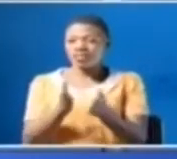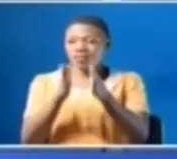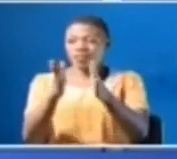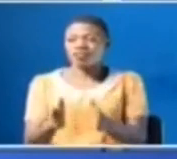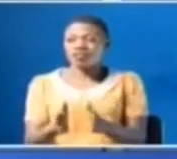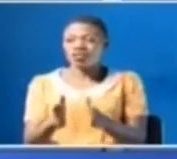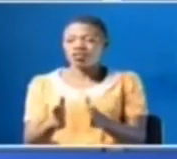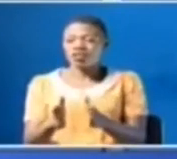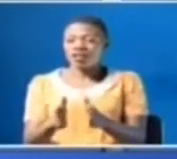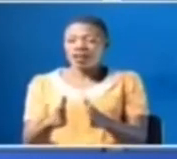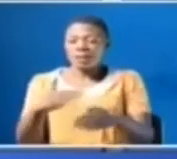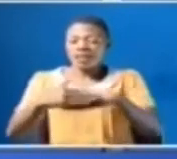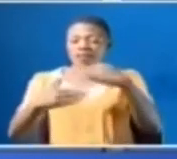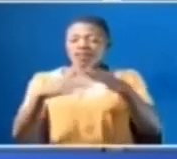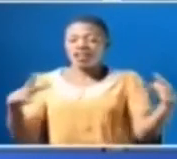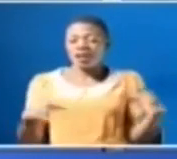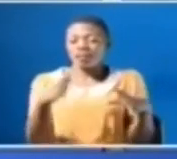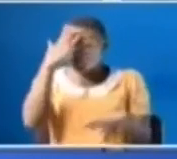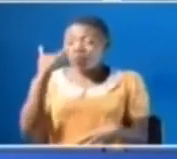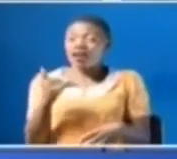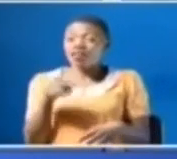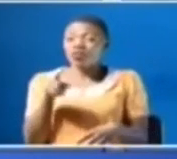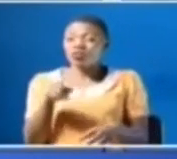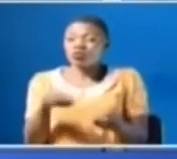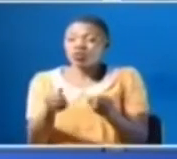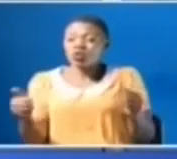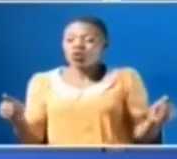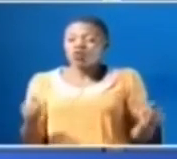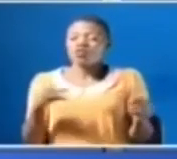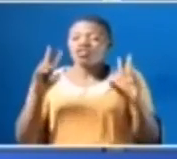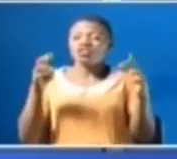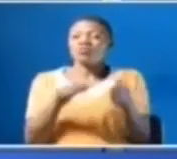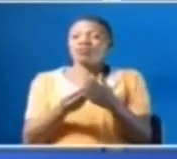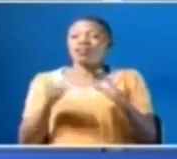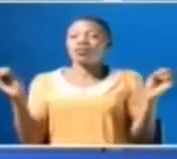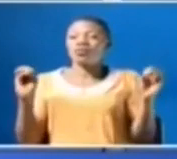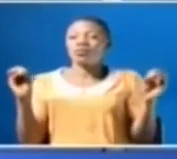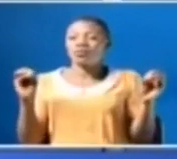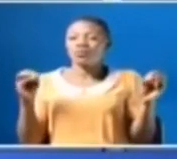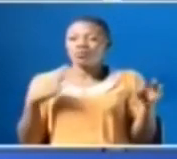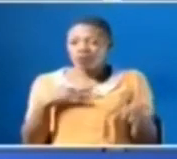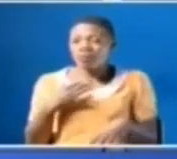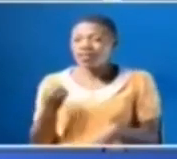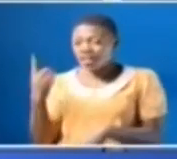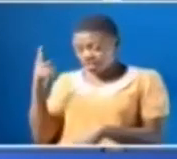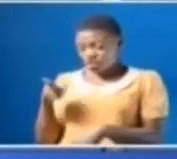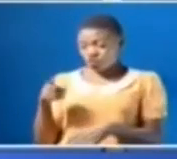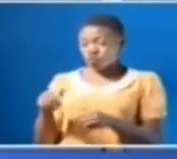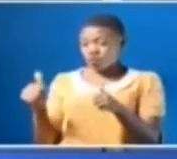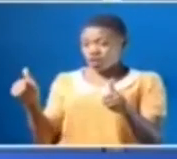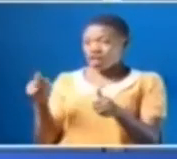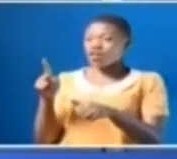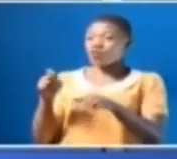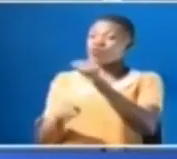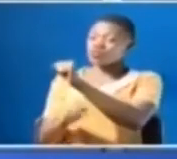mbona usisuluhishe mambo haya katika chuo hiki? Tumia innovation hiyo, mtafute fedha hizo. Nadhani kama nimekupata vizuri sana. Bila shaka unaunga mkono hatua hiyo